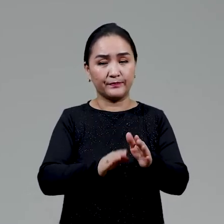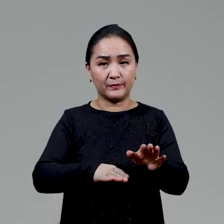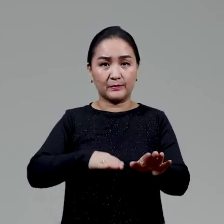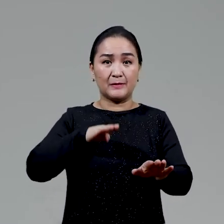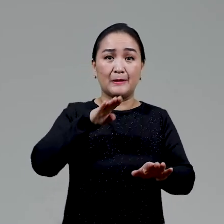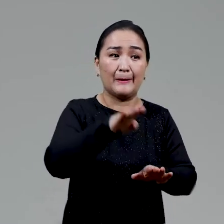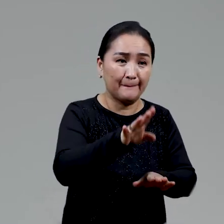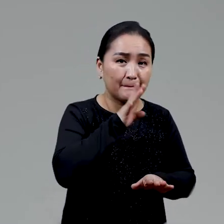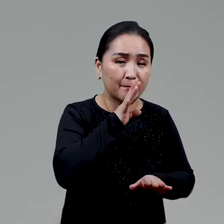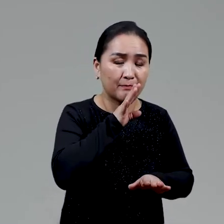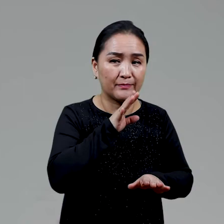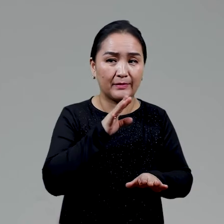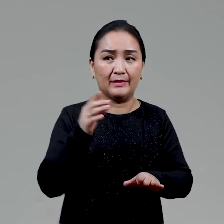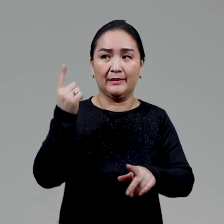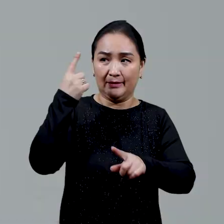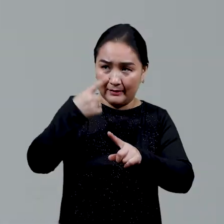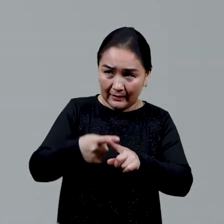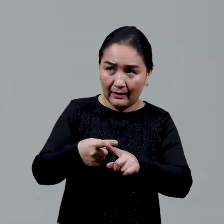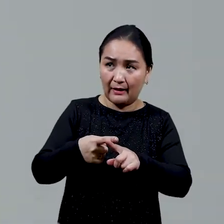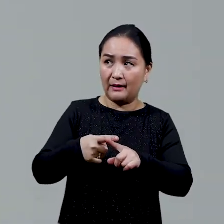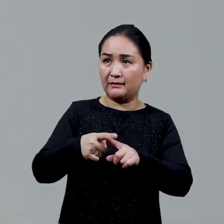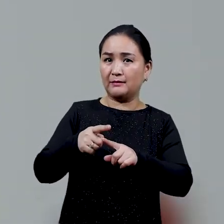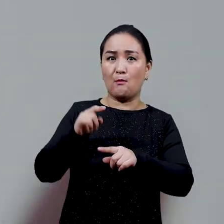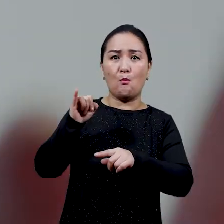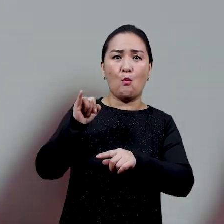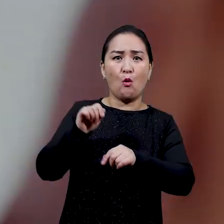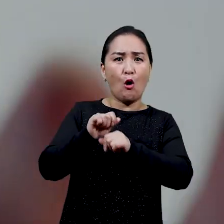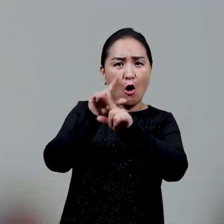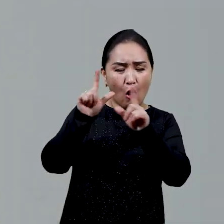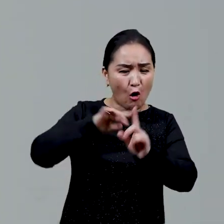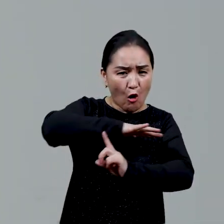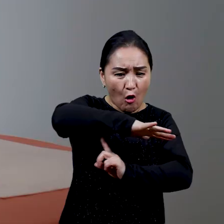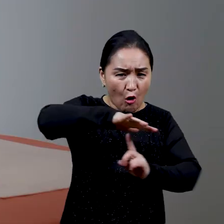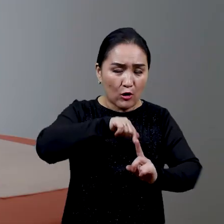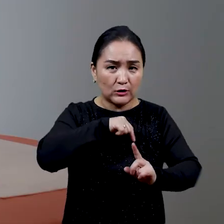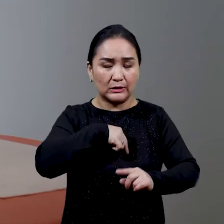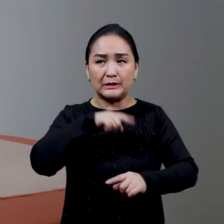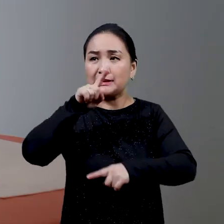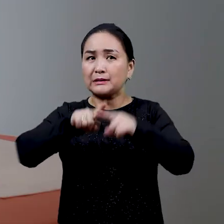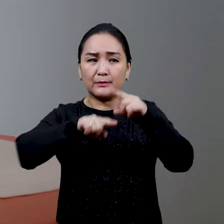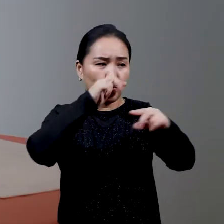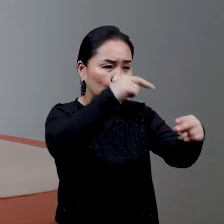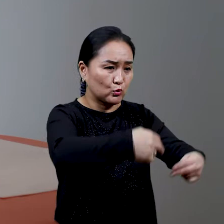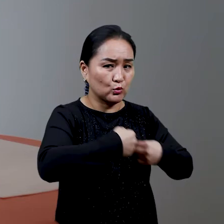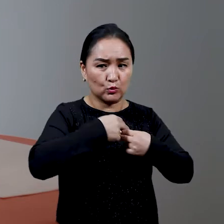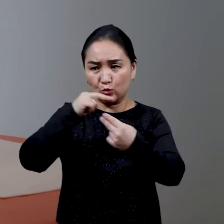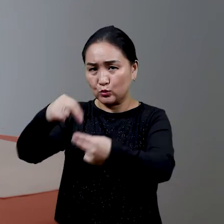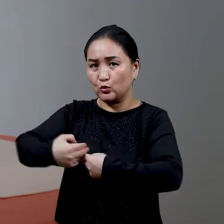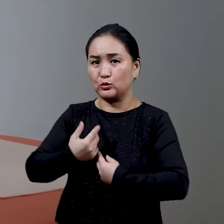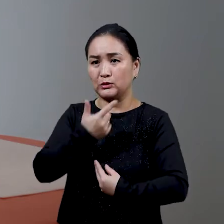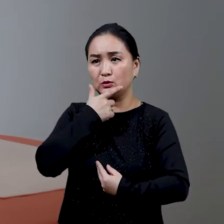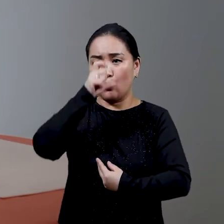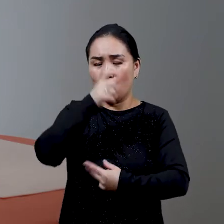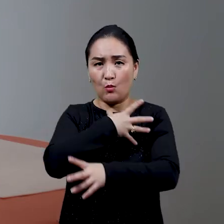алах гээд дахиад нөгөө төр нэг амар давчуу юм сонин мэдрэмж ингээл бүр ингээл амар хаагдал ямар ч тусламж ингээл авч чадахгүй юм шиг тэг хинч